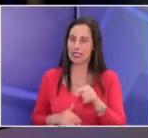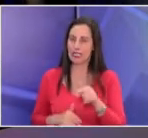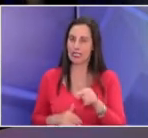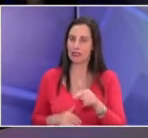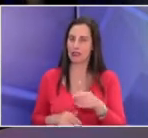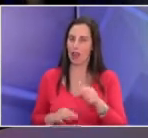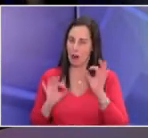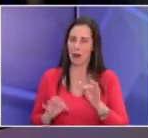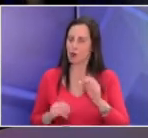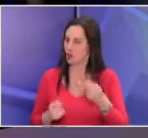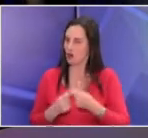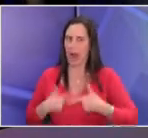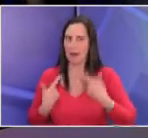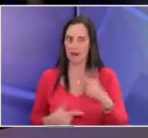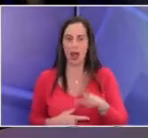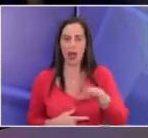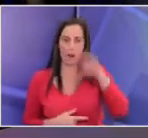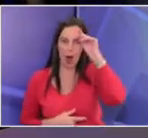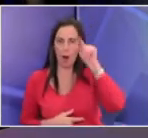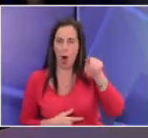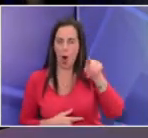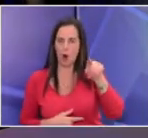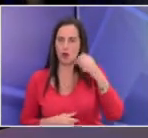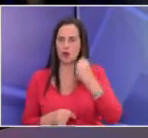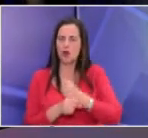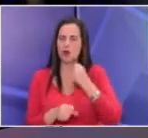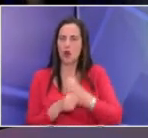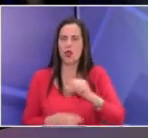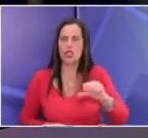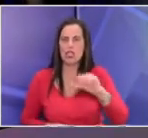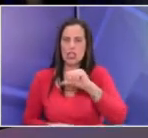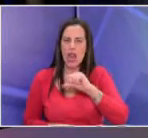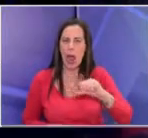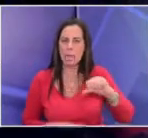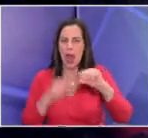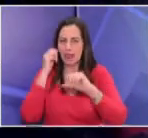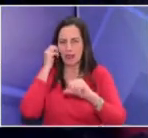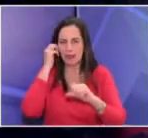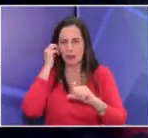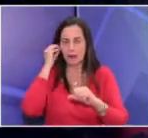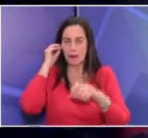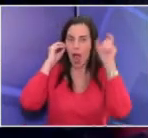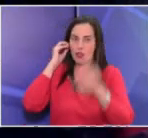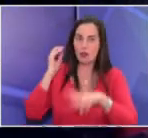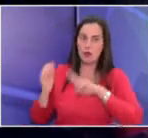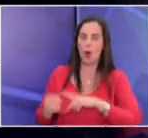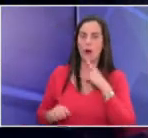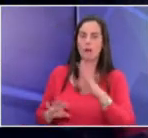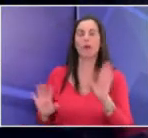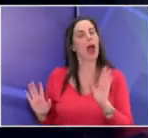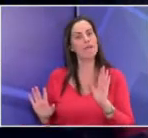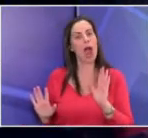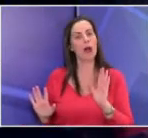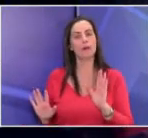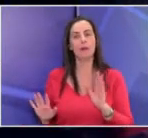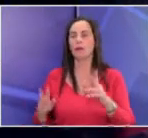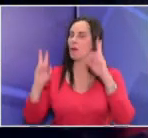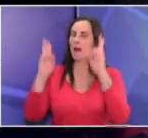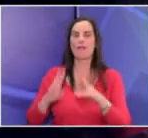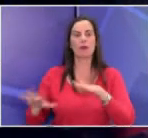לפני שהממשלה הזאת התחילה לשבת, הכנסת הזאת, וכרגע, מחר הם יכריזו על פירוקה, 4 שנים אחרי, והוא כבר